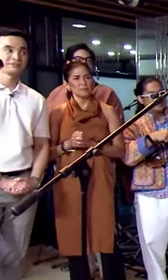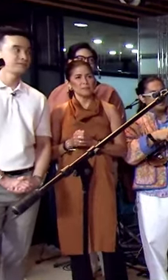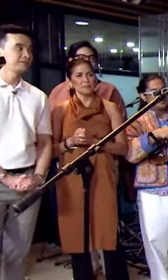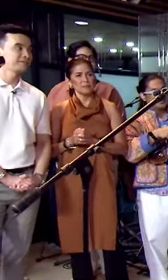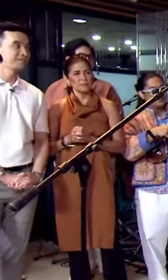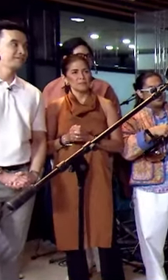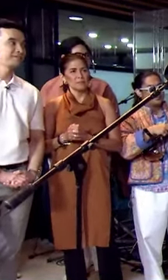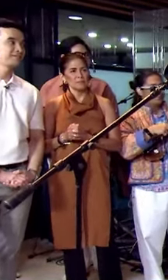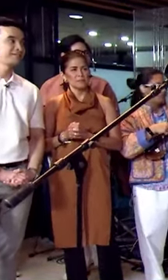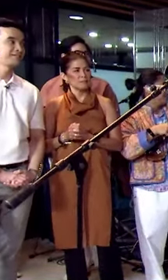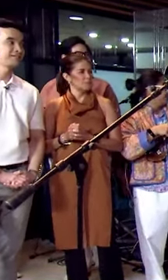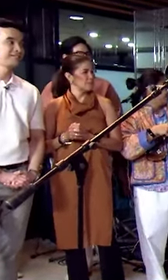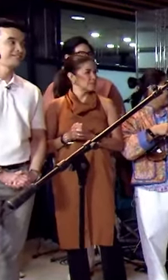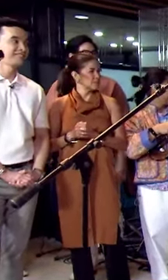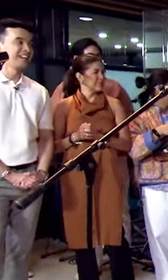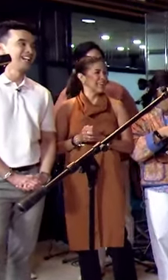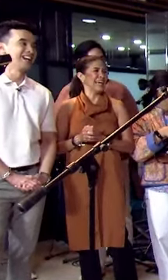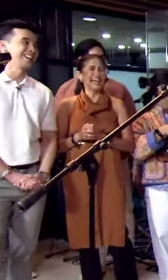Oo. Oh. Di ba?